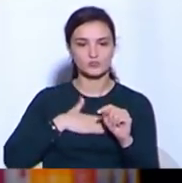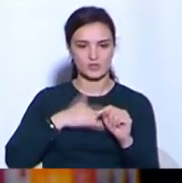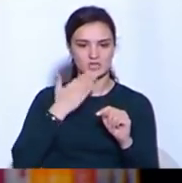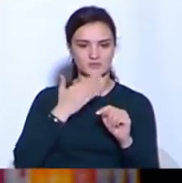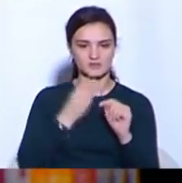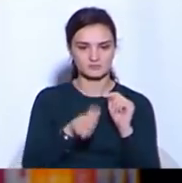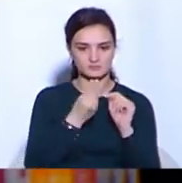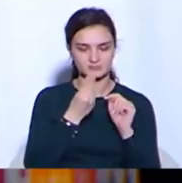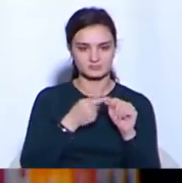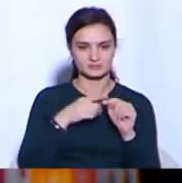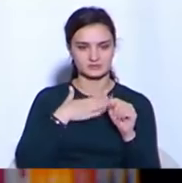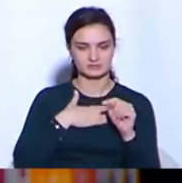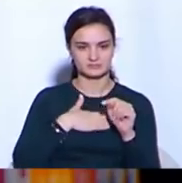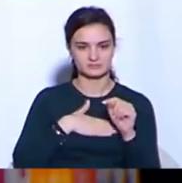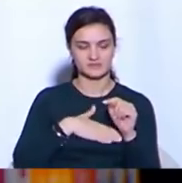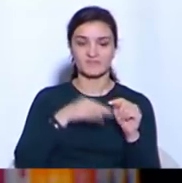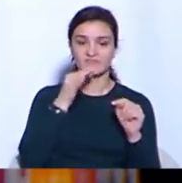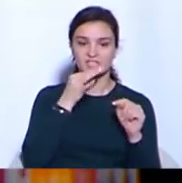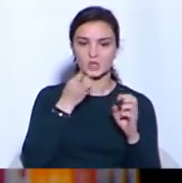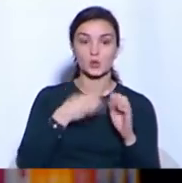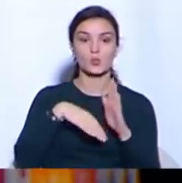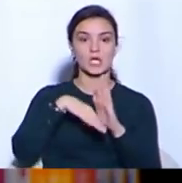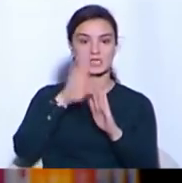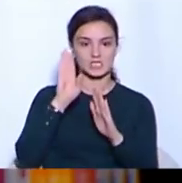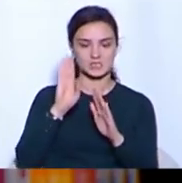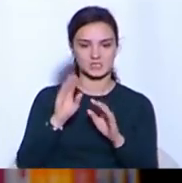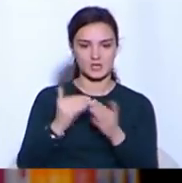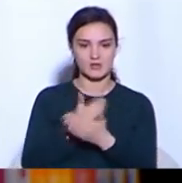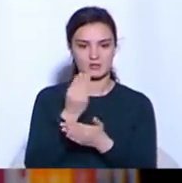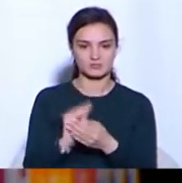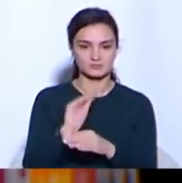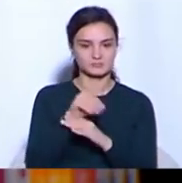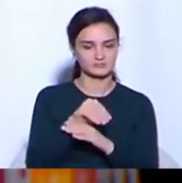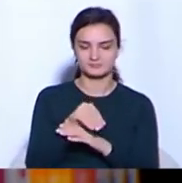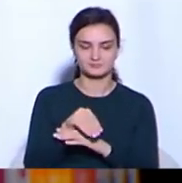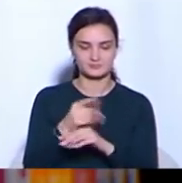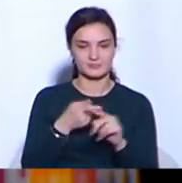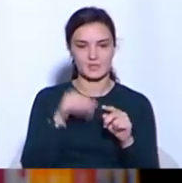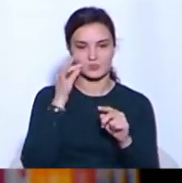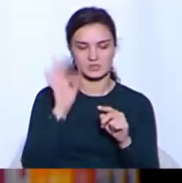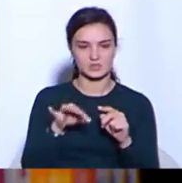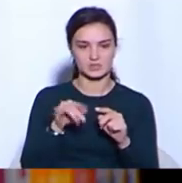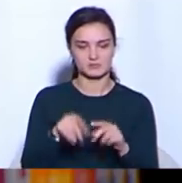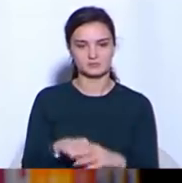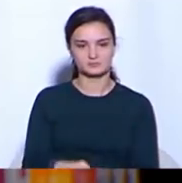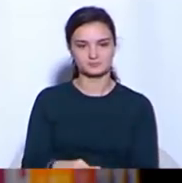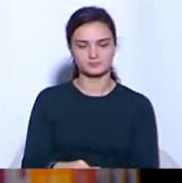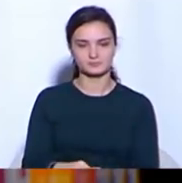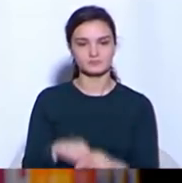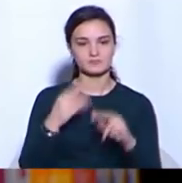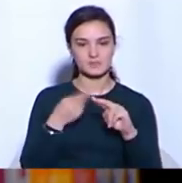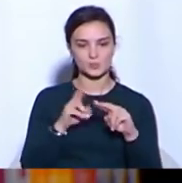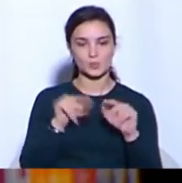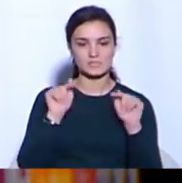ადვილად, ვიდრე ზედ დაშენებული, თუნდაც უკეთესი და თუნდაც უფრო ესეთი სასიამოვნო გამოცდილება და მისაღები გამოცდილება.